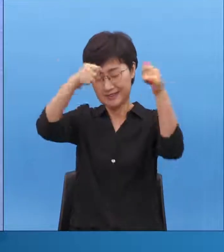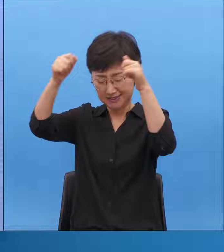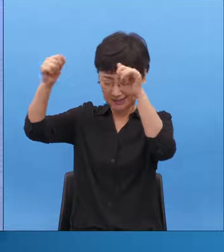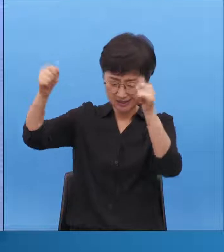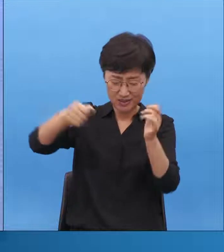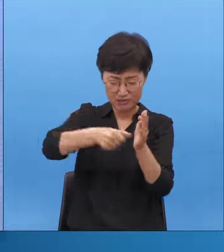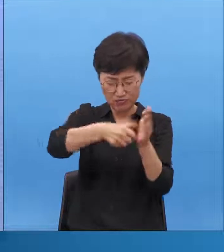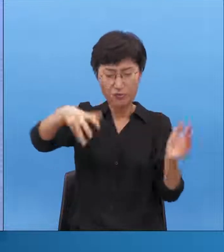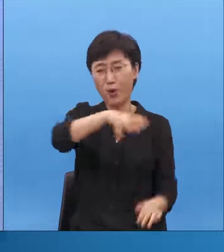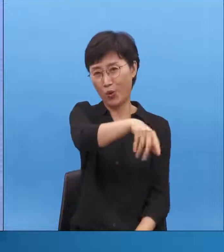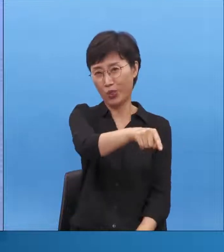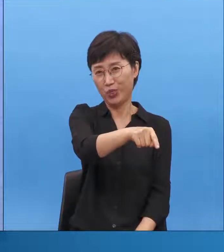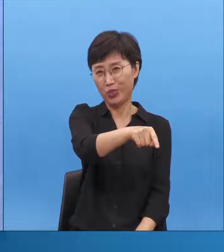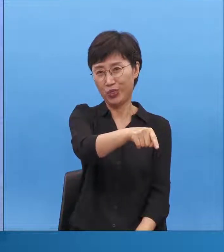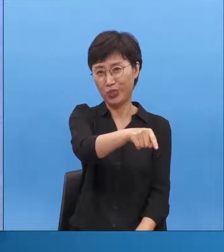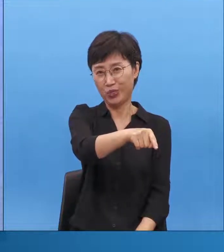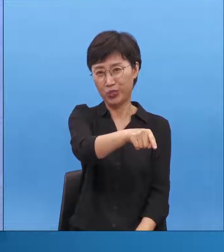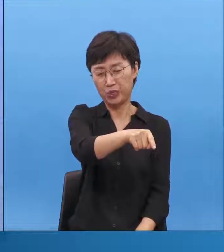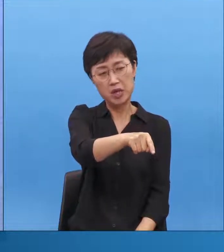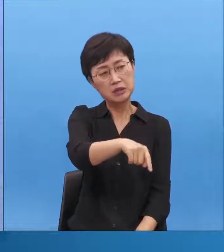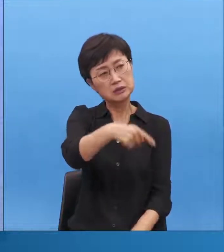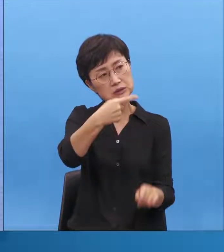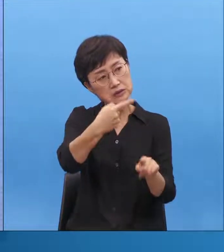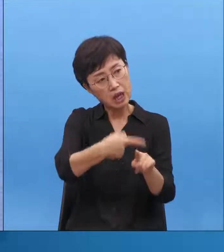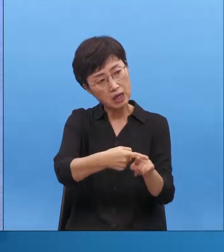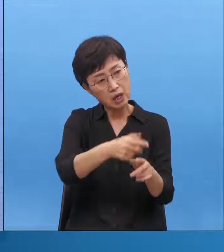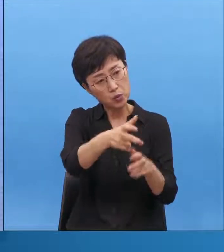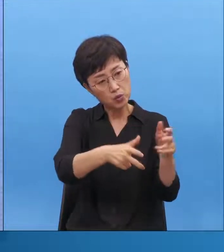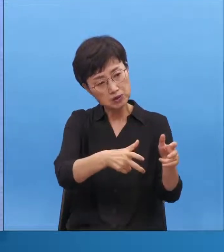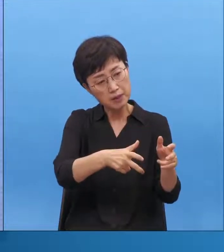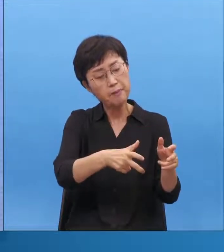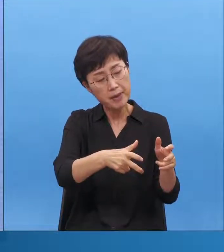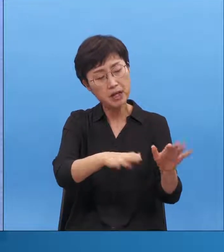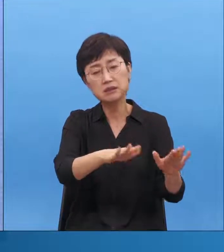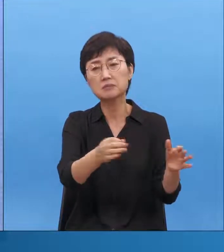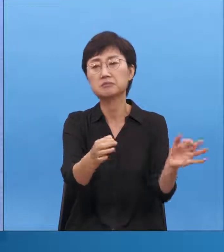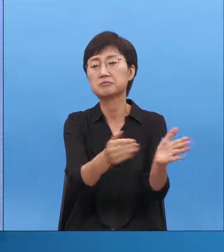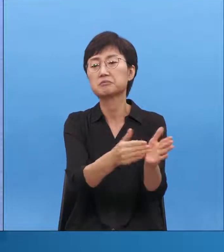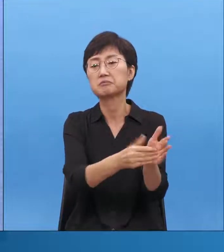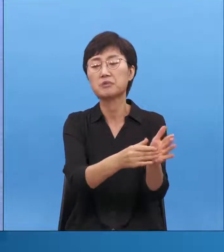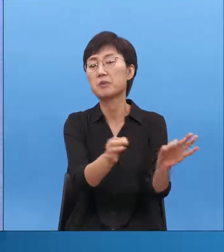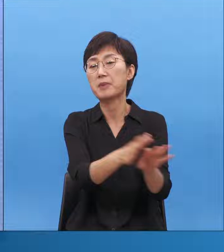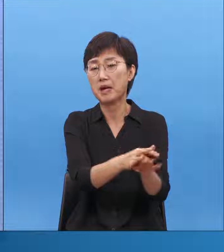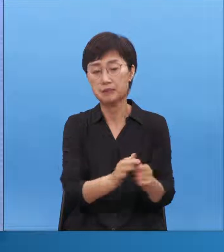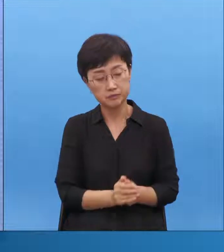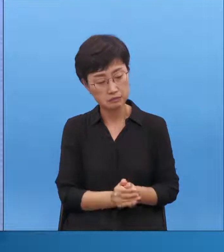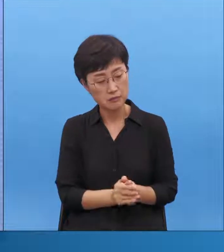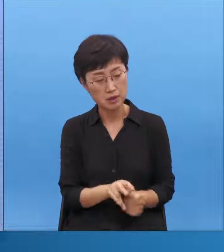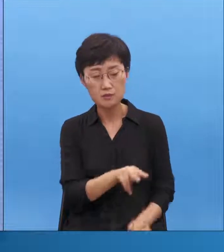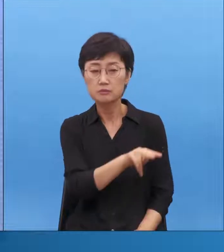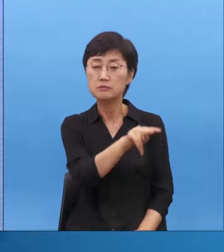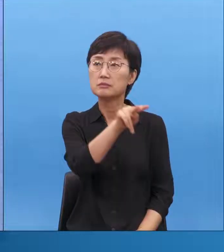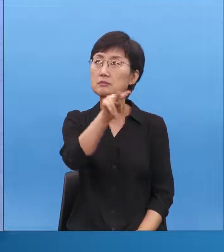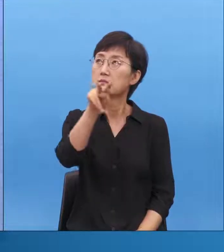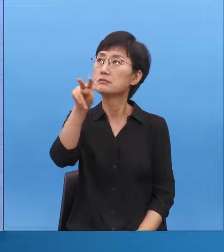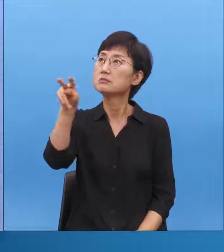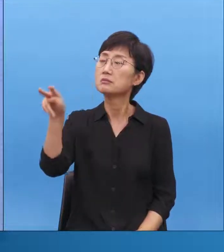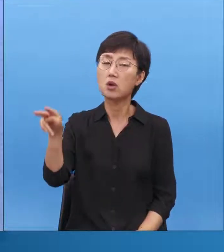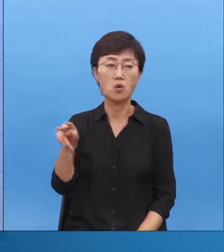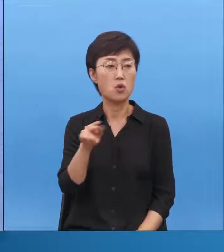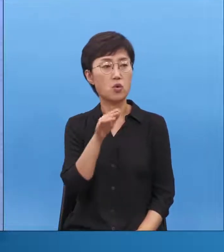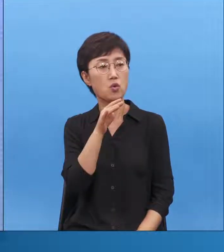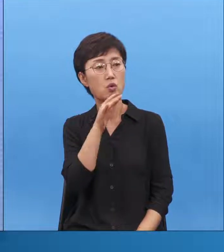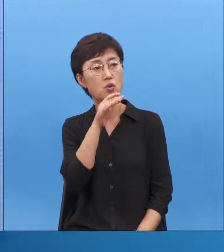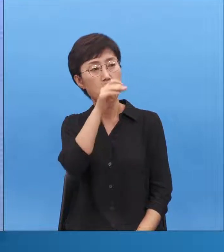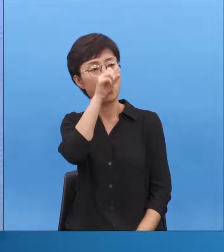knew there was a factory here. And they said, a long time ago, this was a very famous place to have exorcism. 예, 그때 제가 이런